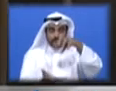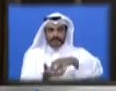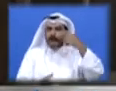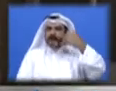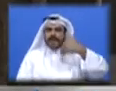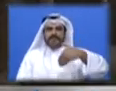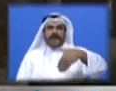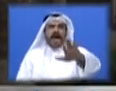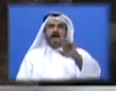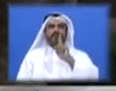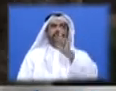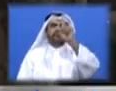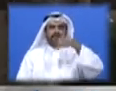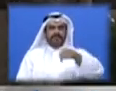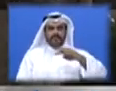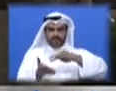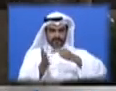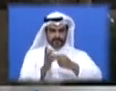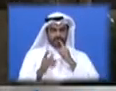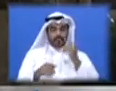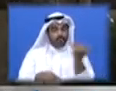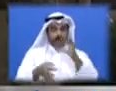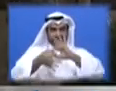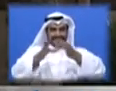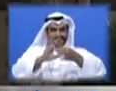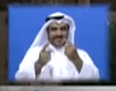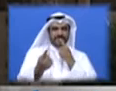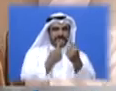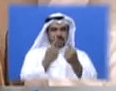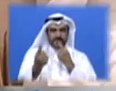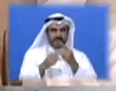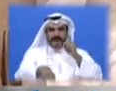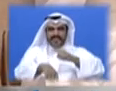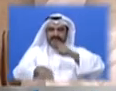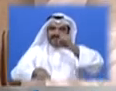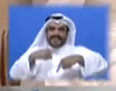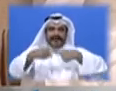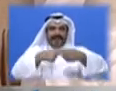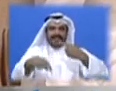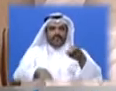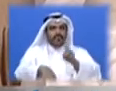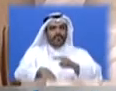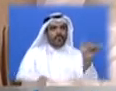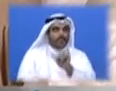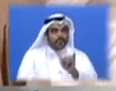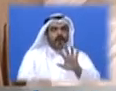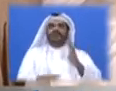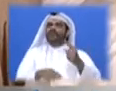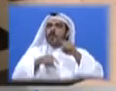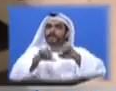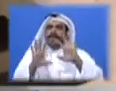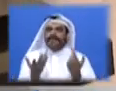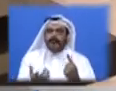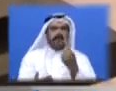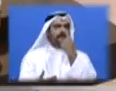الدائم والمنصة التي يجتمع فيها الأطباء بين فترة وأخرى لمناقشة أهم التحديات